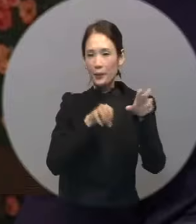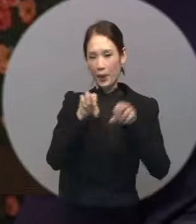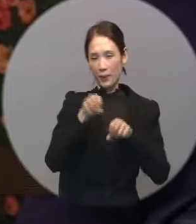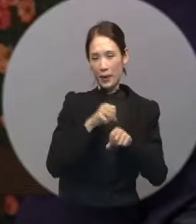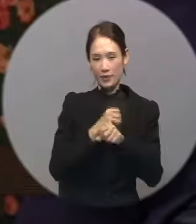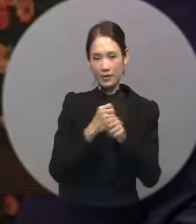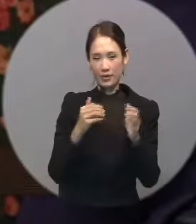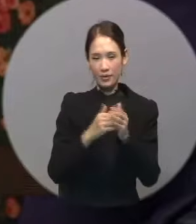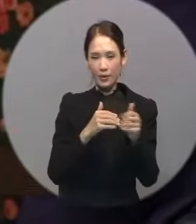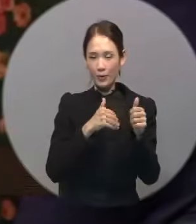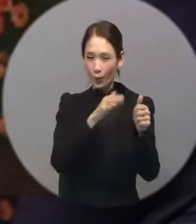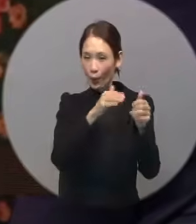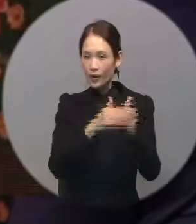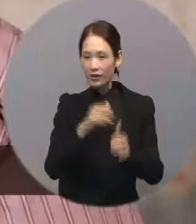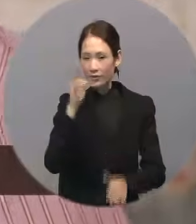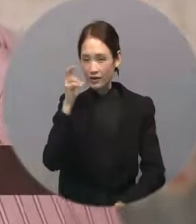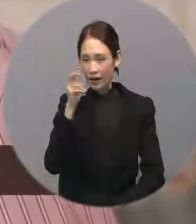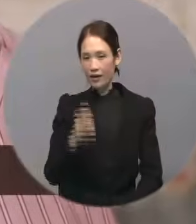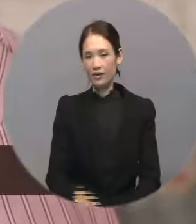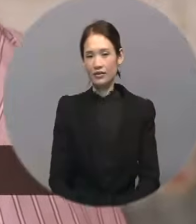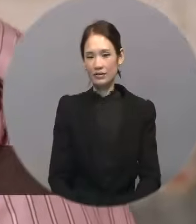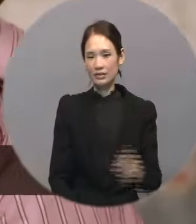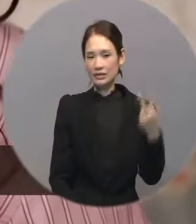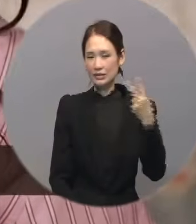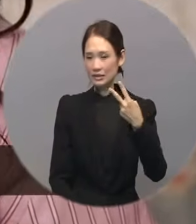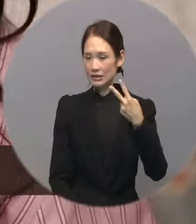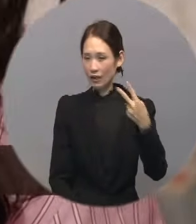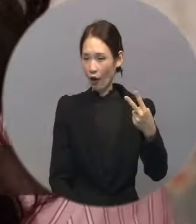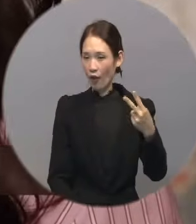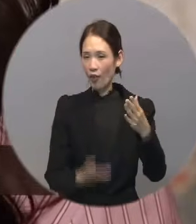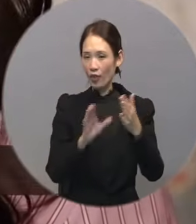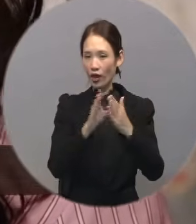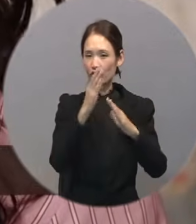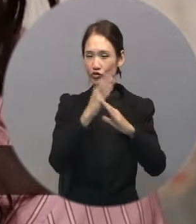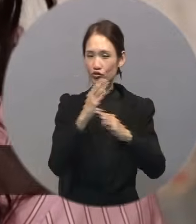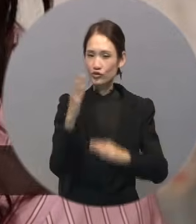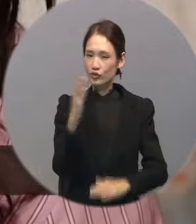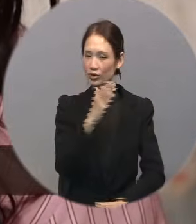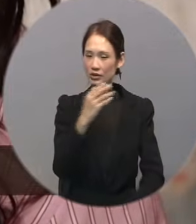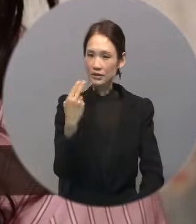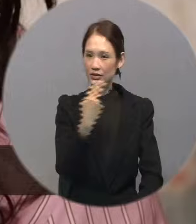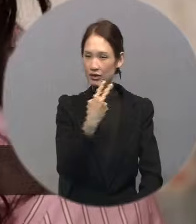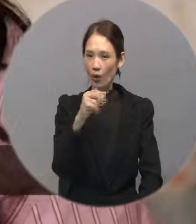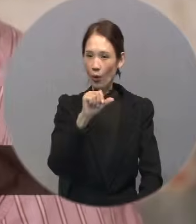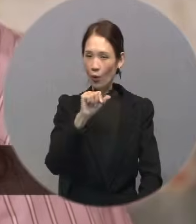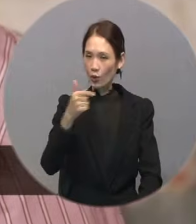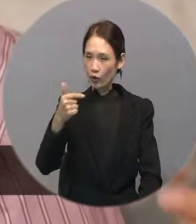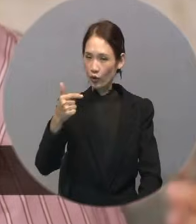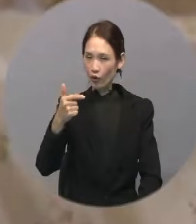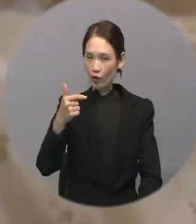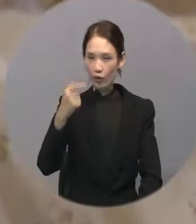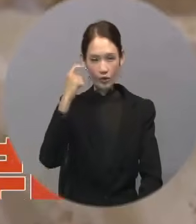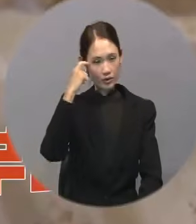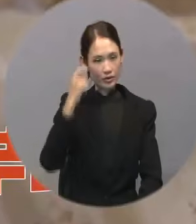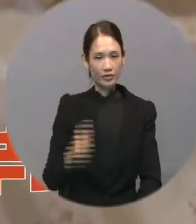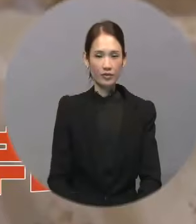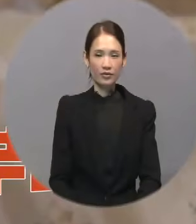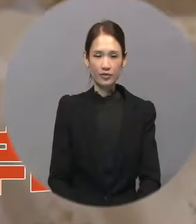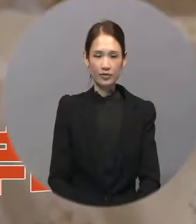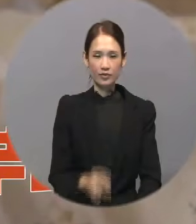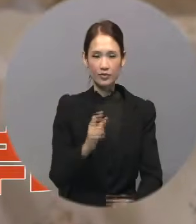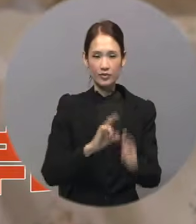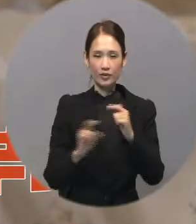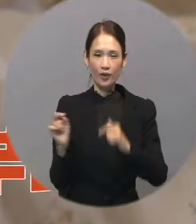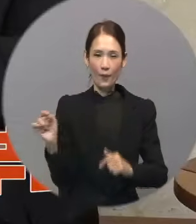AI 쪽으로 많이 보냈을 것 같아요. 그래서 저는 2000년대 중반, 한 2005, 6년 정도 봅니다. 전 그보다 조금 더